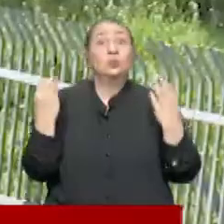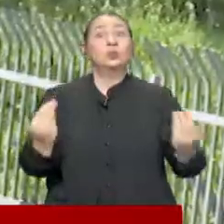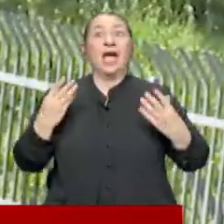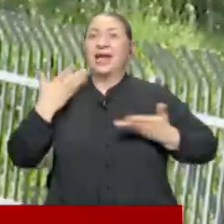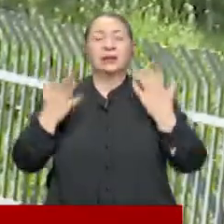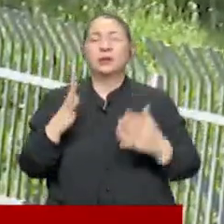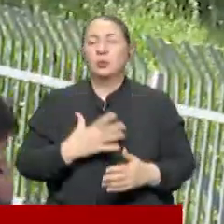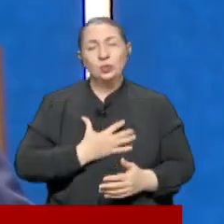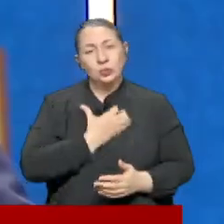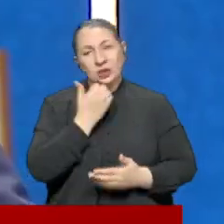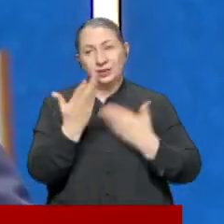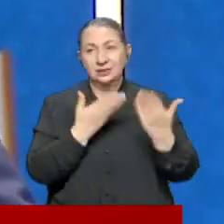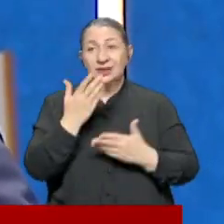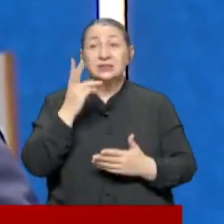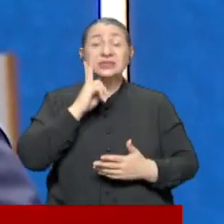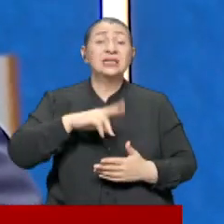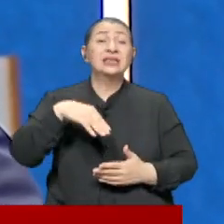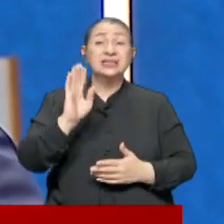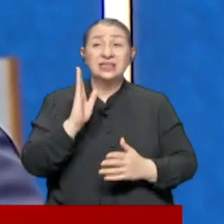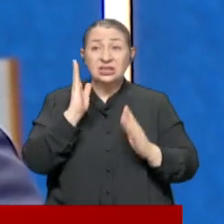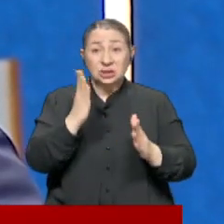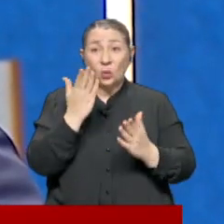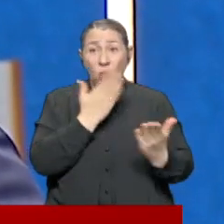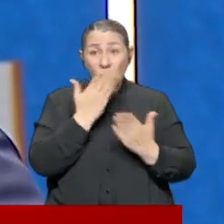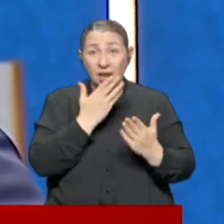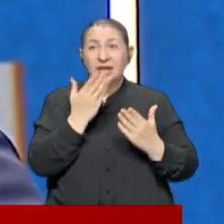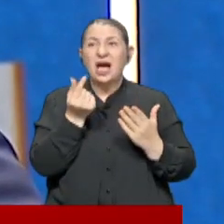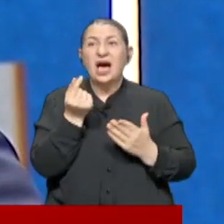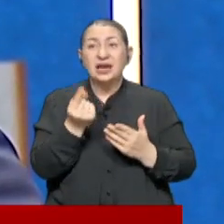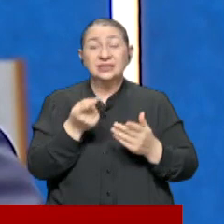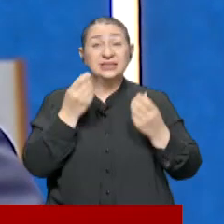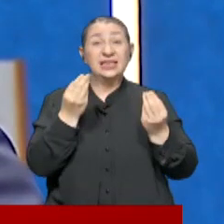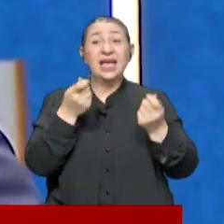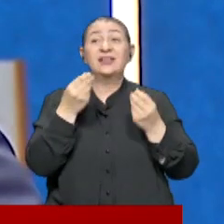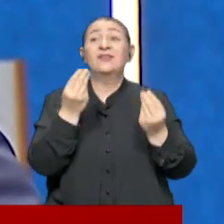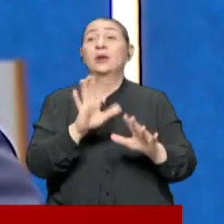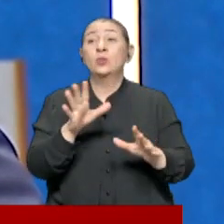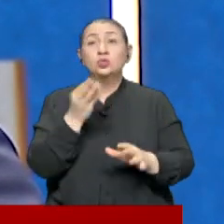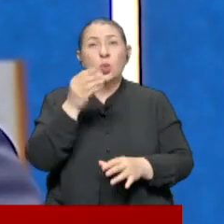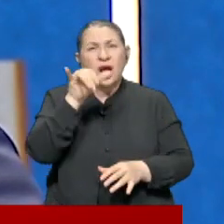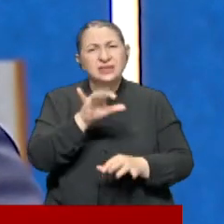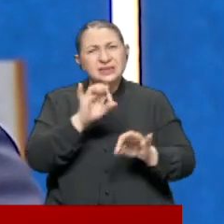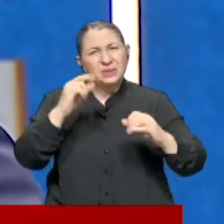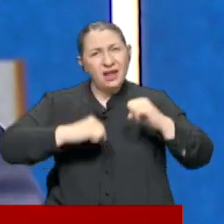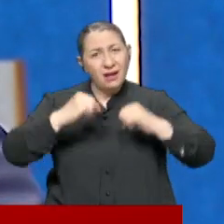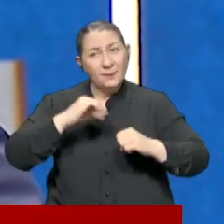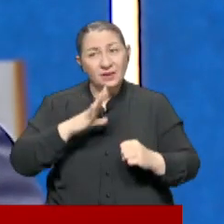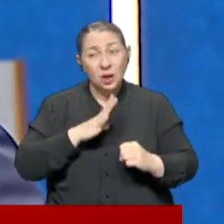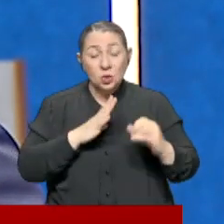değil, üzüntüyle anlattı. Zengin değilsiniz, gideceğiniz okullar sınırlı, size iyi eğitim veremiyor. Çok haksız bir rekabet